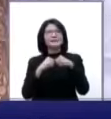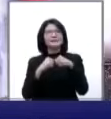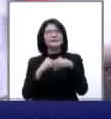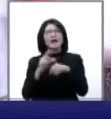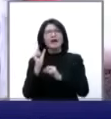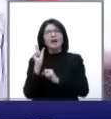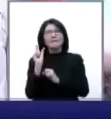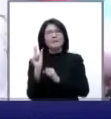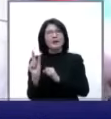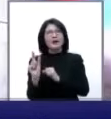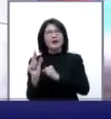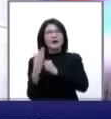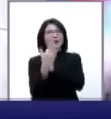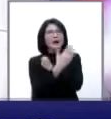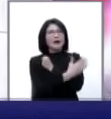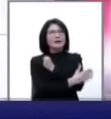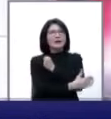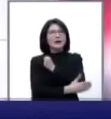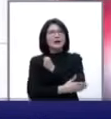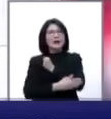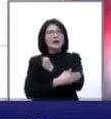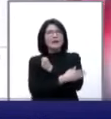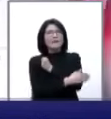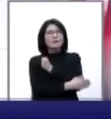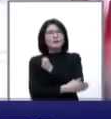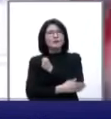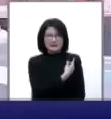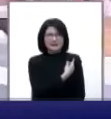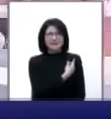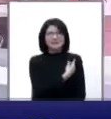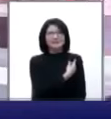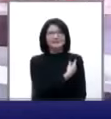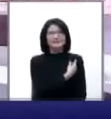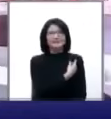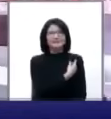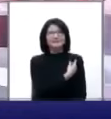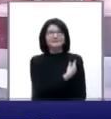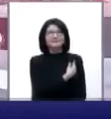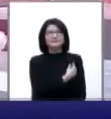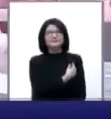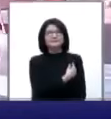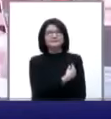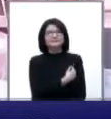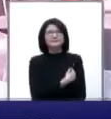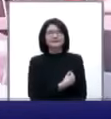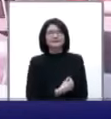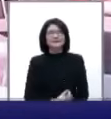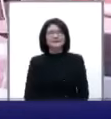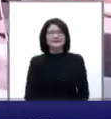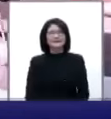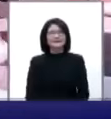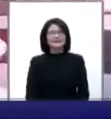panggung yang merupakan panggung highstake ini jadi keluar semuanya Jadi artinya tadi culture yang selama ini sebagai